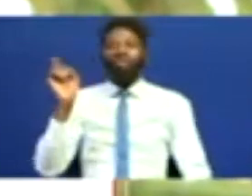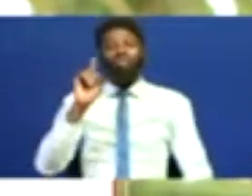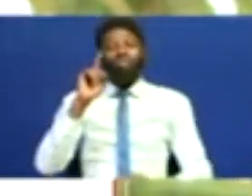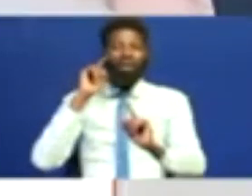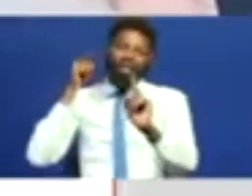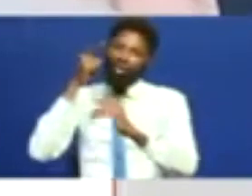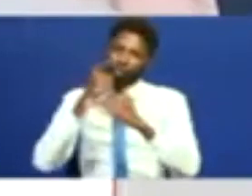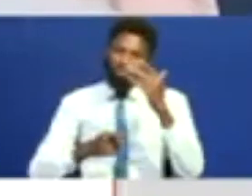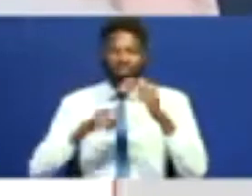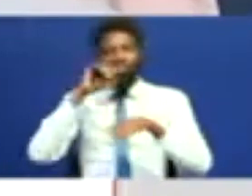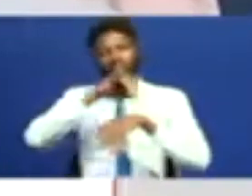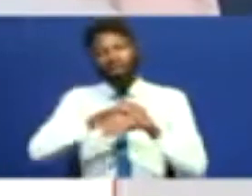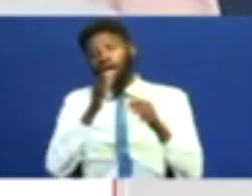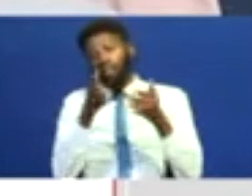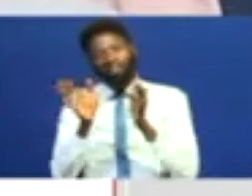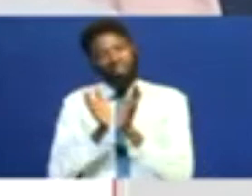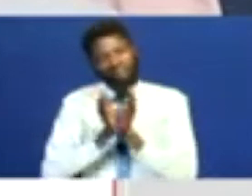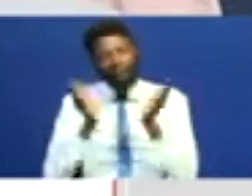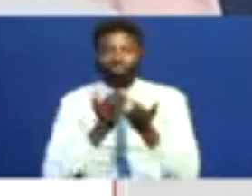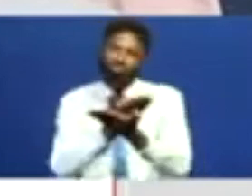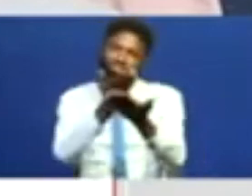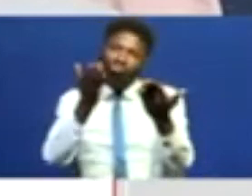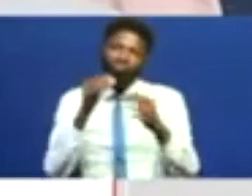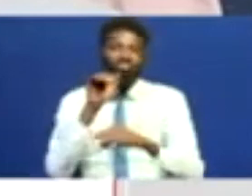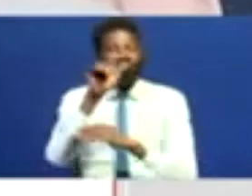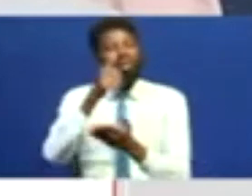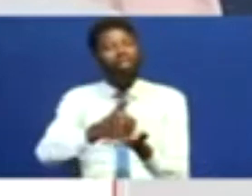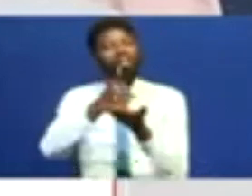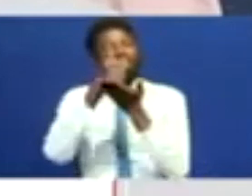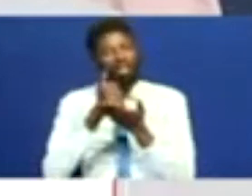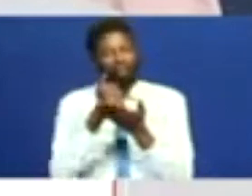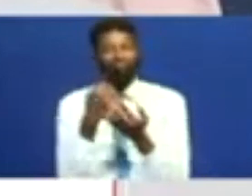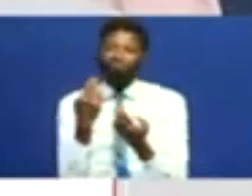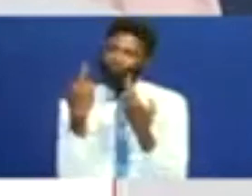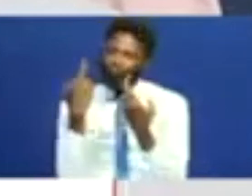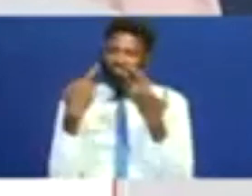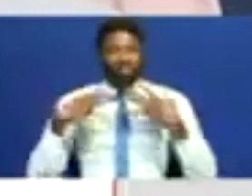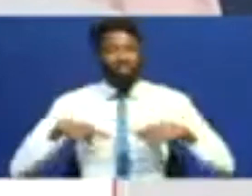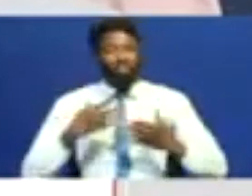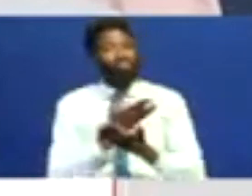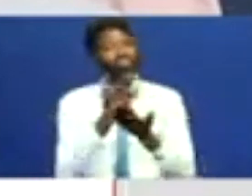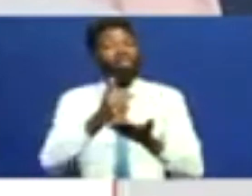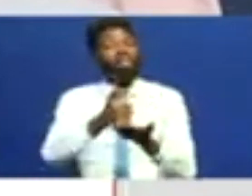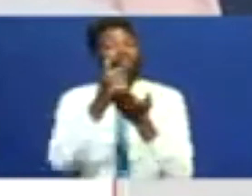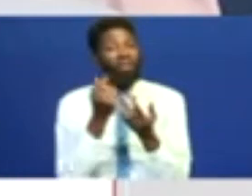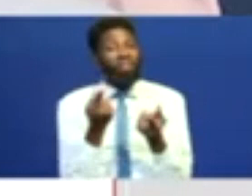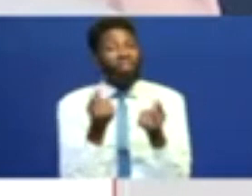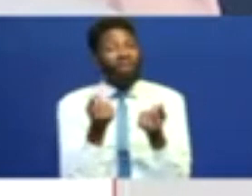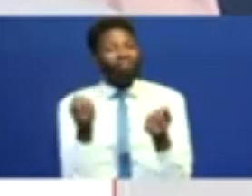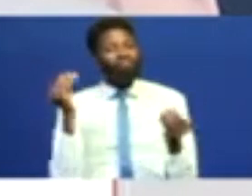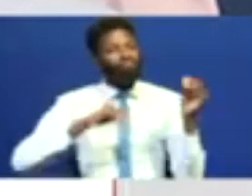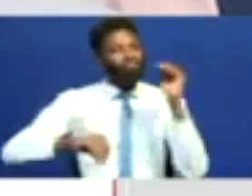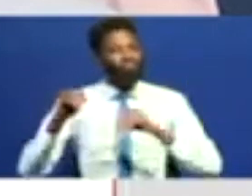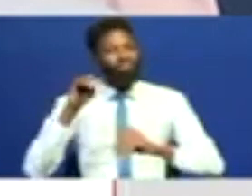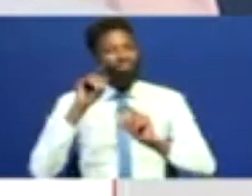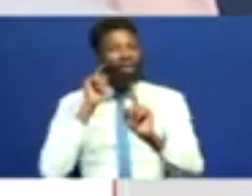ya kupata nafasi ya kutoa wito wake, huku akiwa na matumaini kwamba wahisani watamsaidia kuchangisha fedha kwa ajili ya kuendeleza